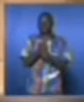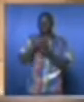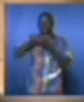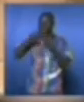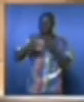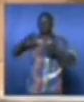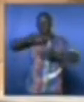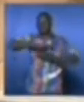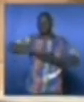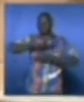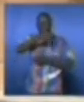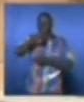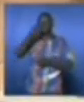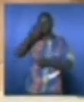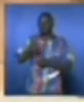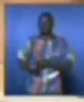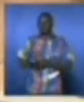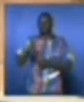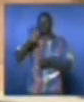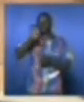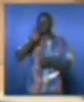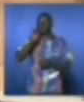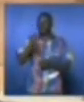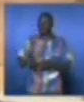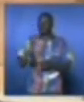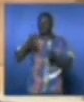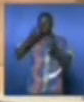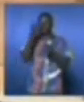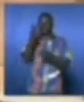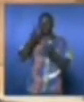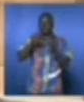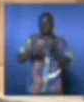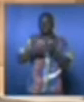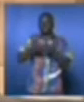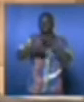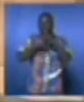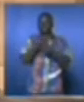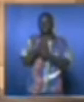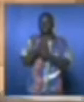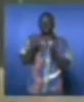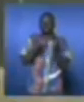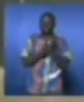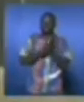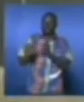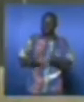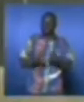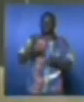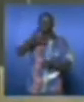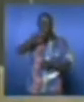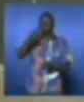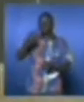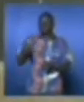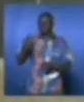tout cas de 100% au CEP. Et les 2 dernières années, l'école m'a fait 100% à l'entrée en 6e. Pour